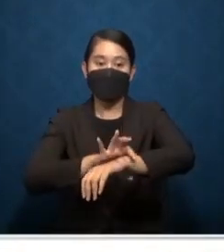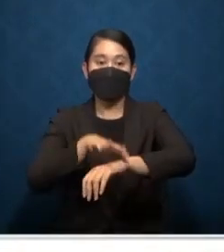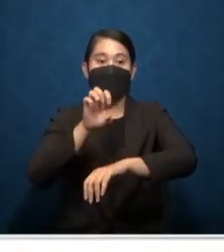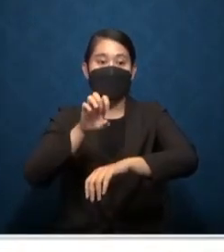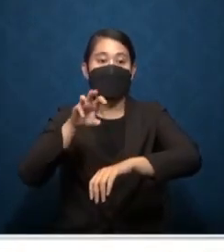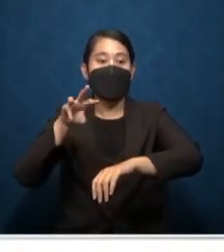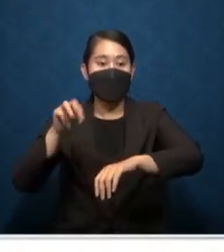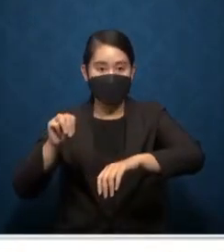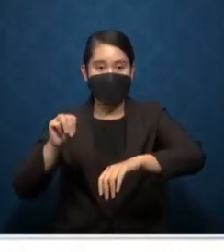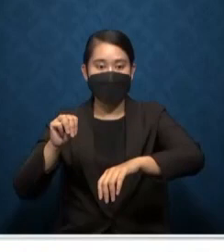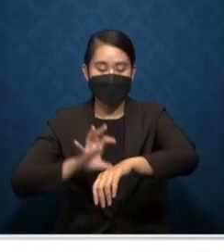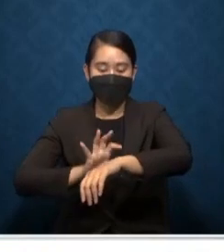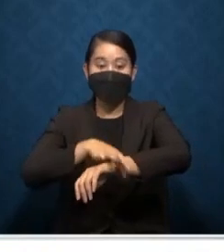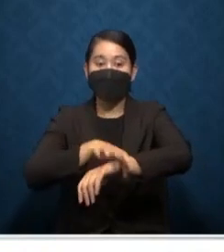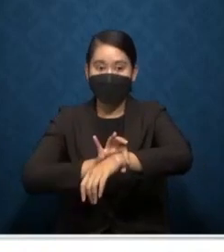Electronic Monitoring